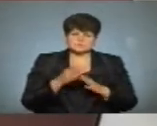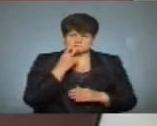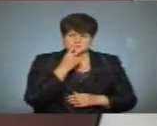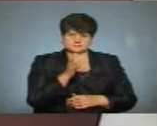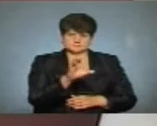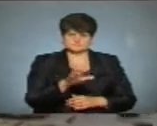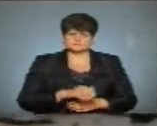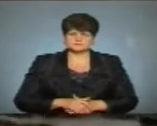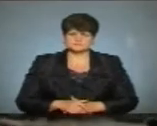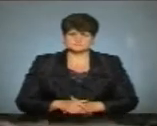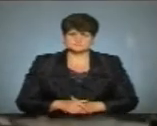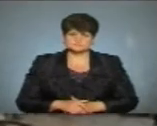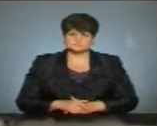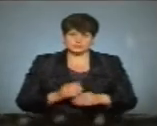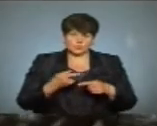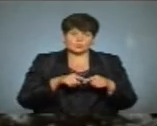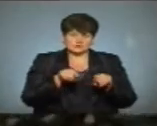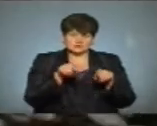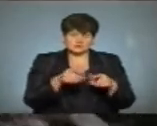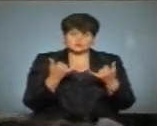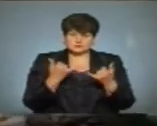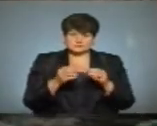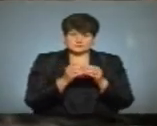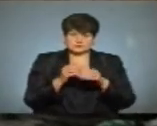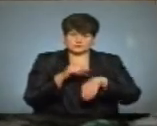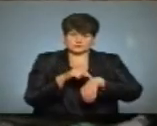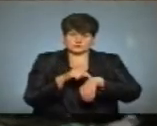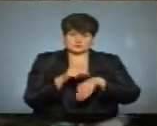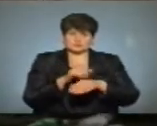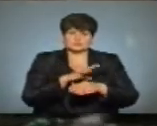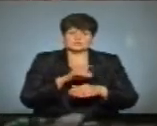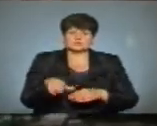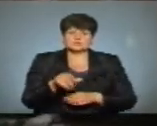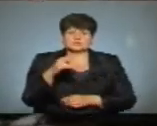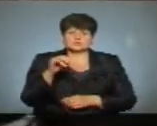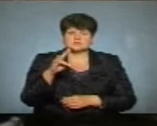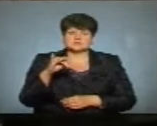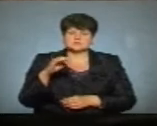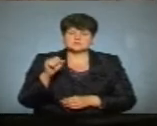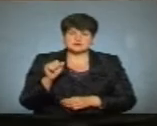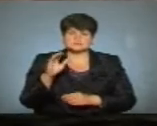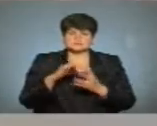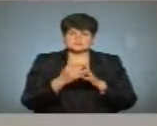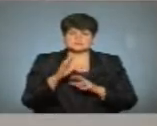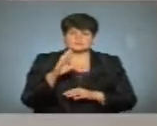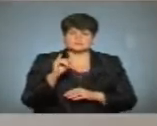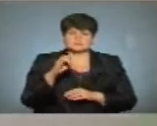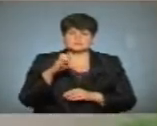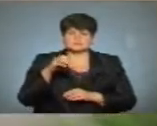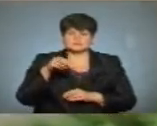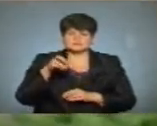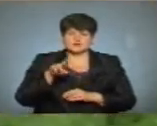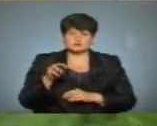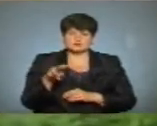сюжеті. Ось так сьогодні о 10-й годині виглядала річка Дністер у селі Вістря Монастириського району. Це відео відсняв